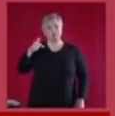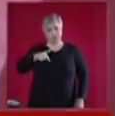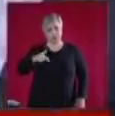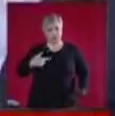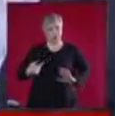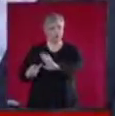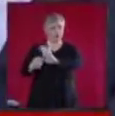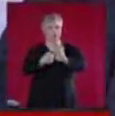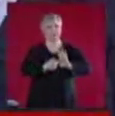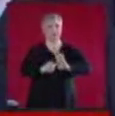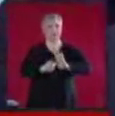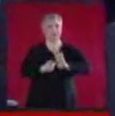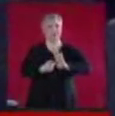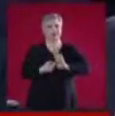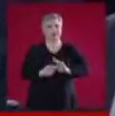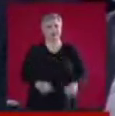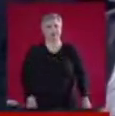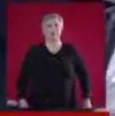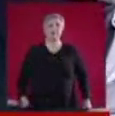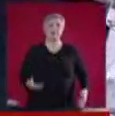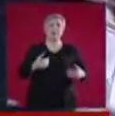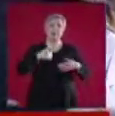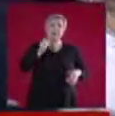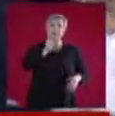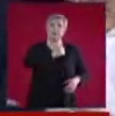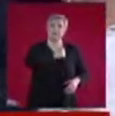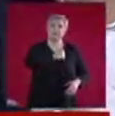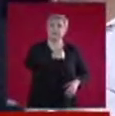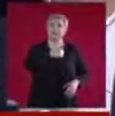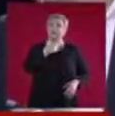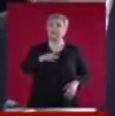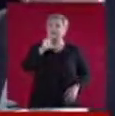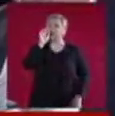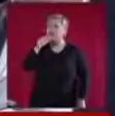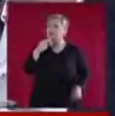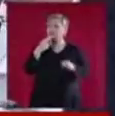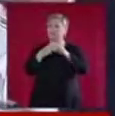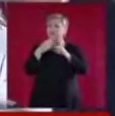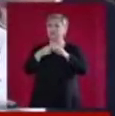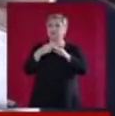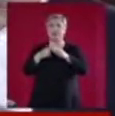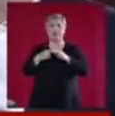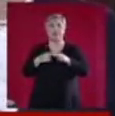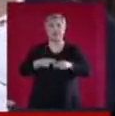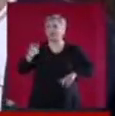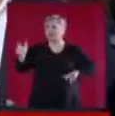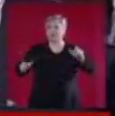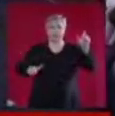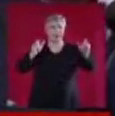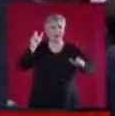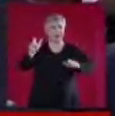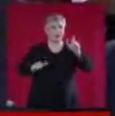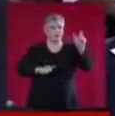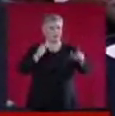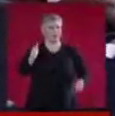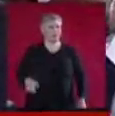λίγο πιστεύω ότι είναι ένα σπουδαίο ψηφοδέλτιο και είμαι περήφανος γιατί το κάλεσμα μας το